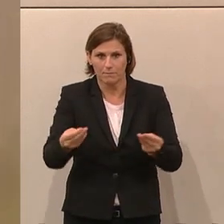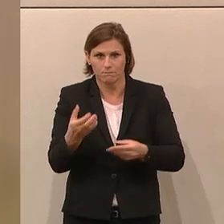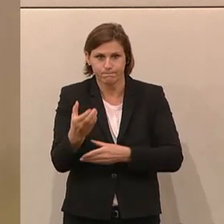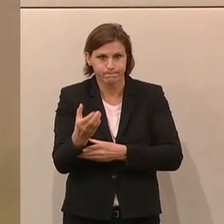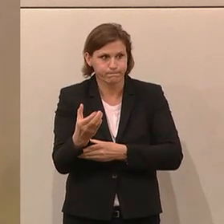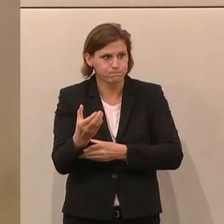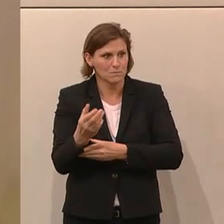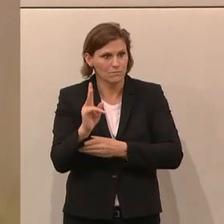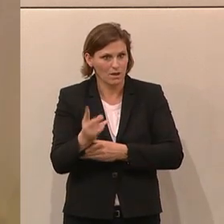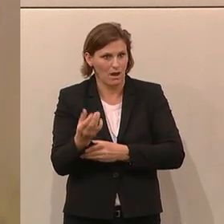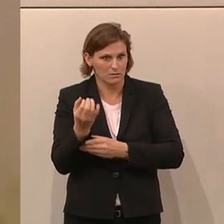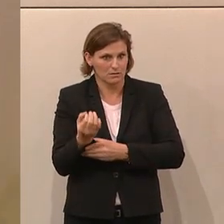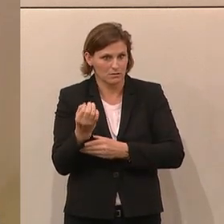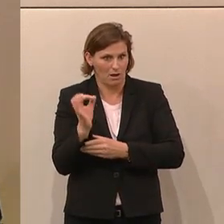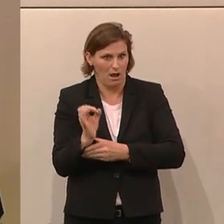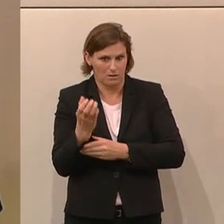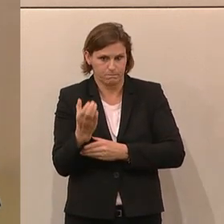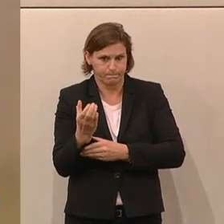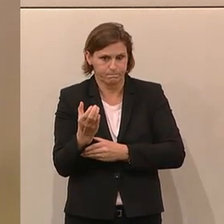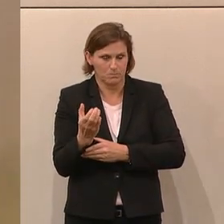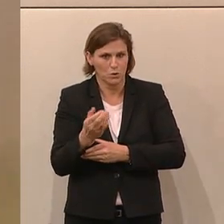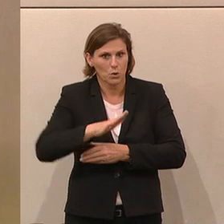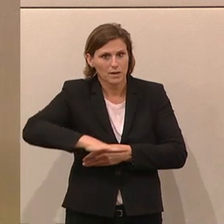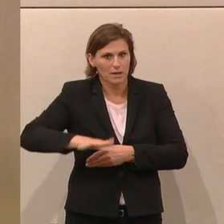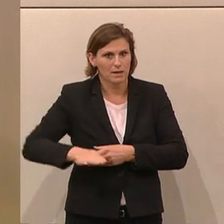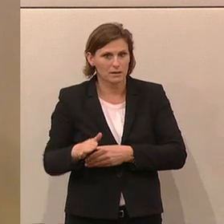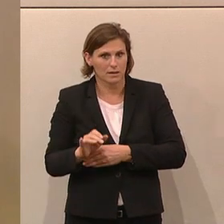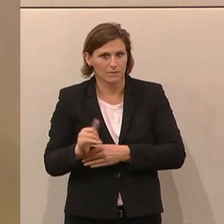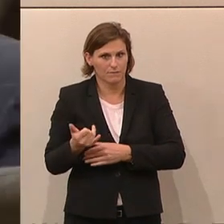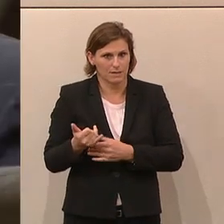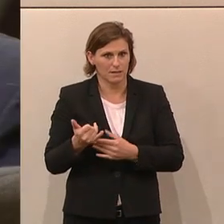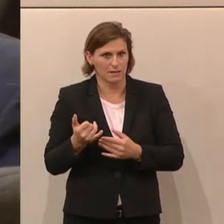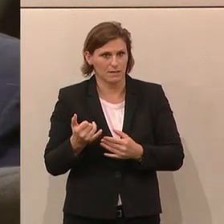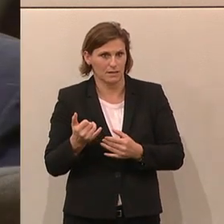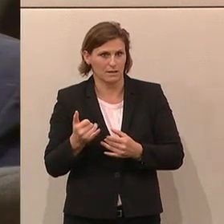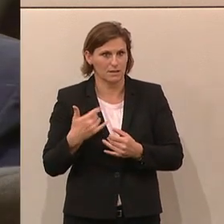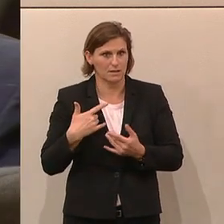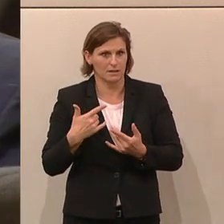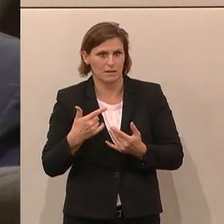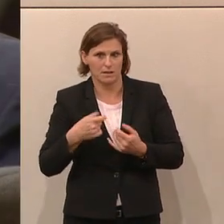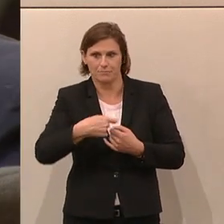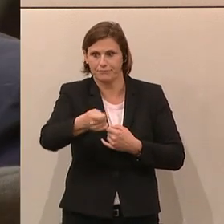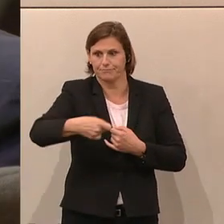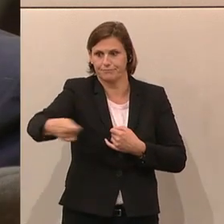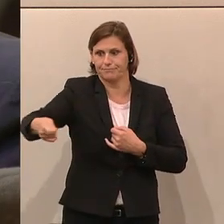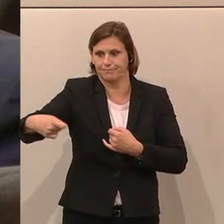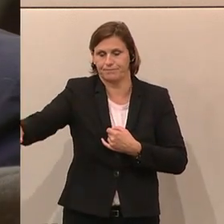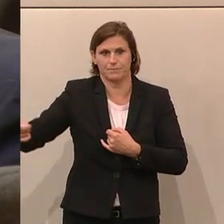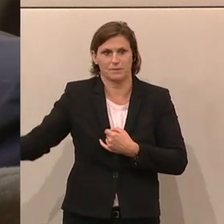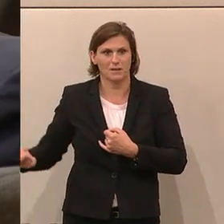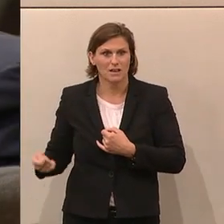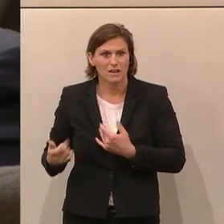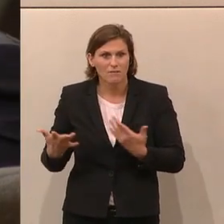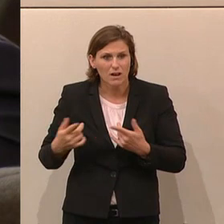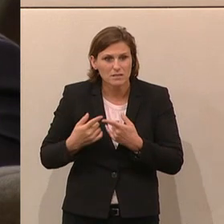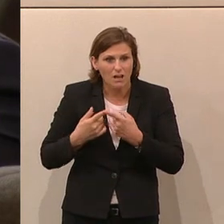gerade fassen können, und sich den Kiddies als Michael-Jackson-Ersatz an den Hals werfen, was anderes ist